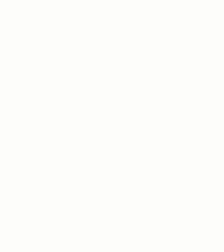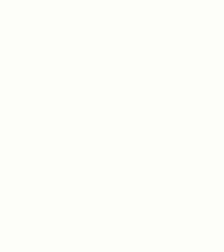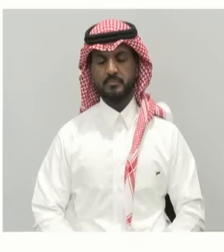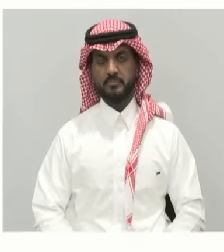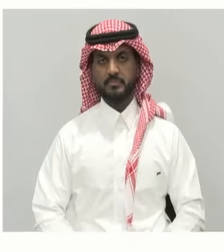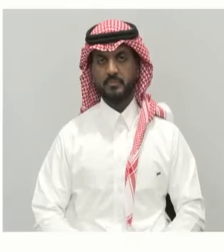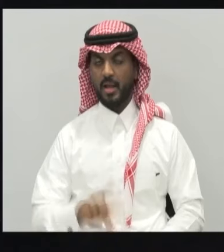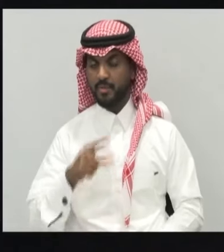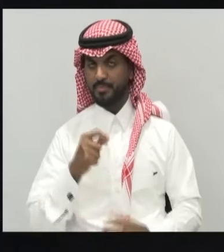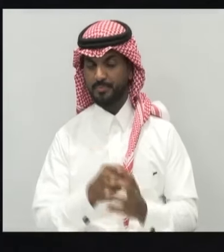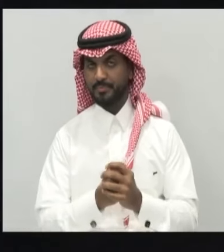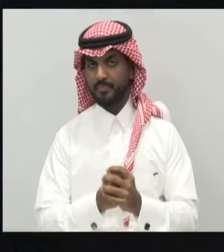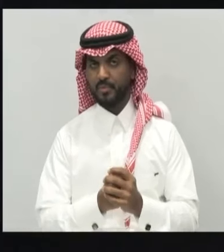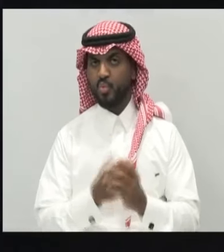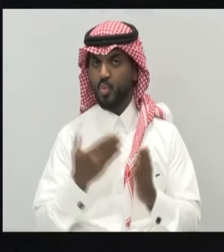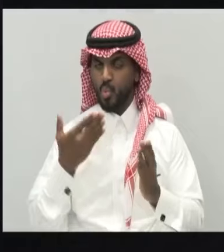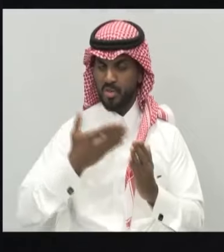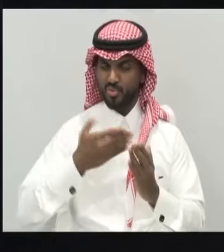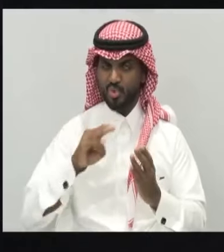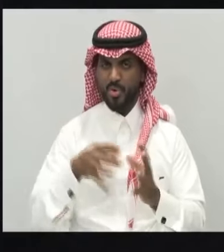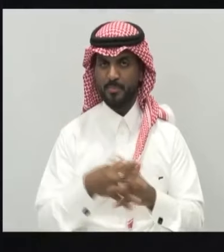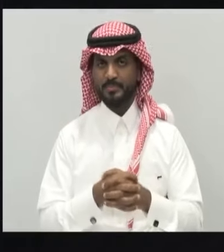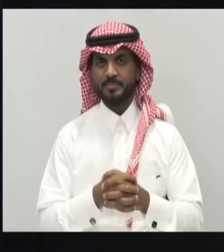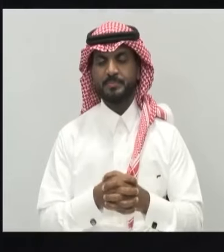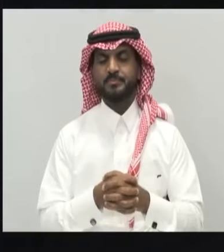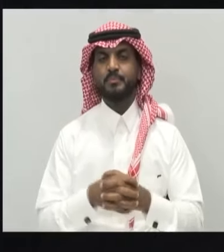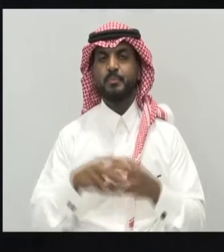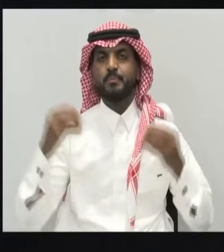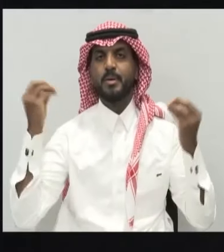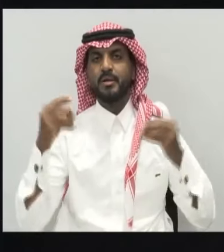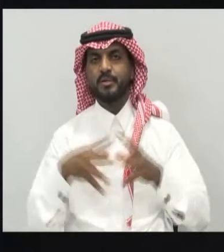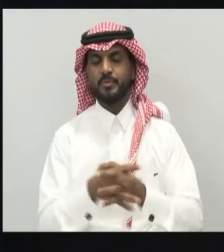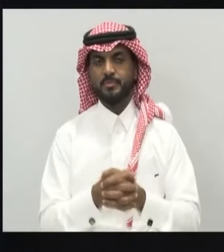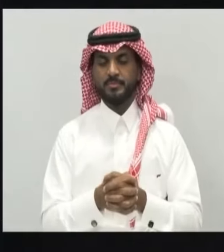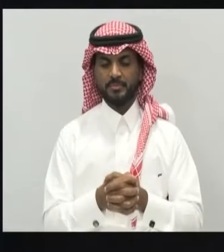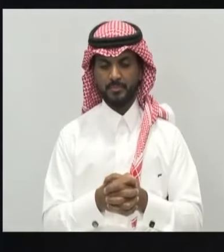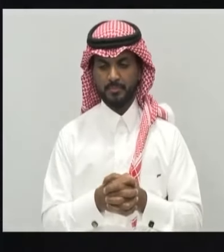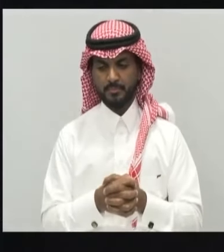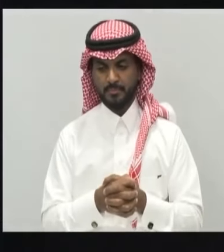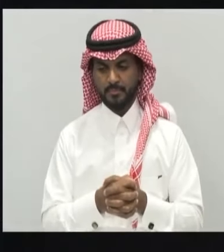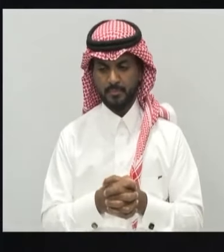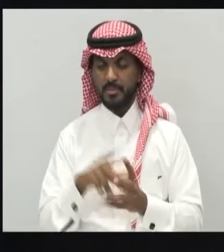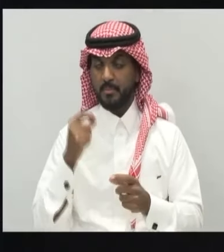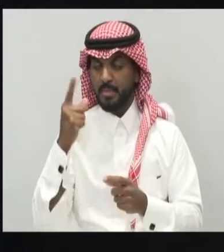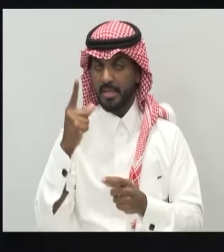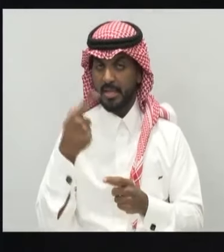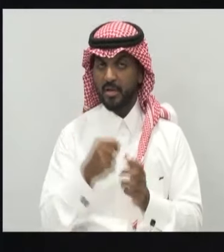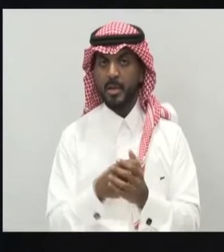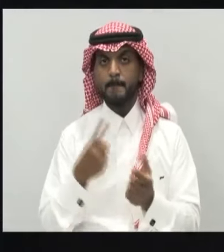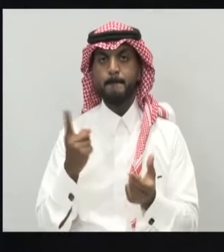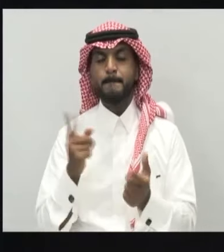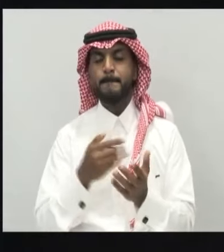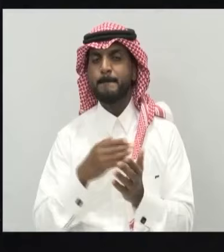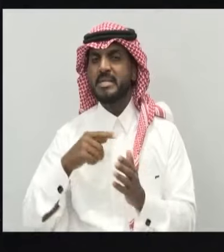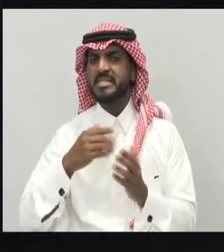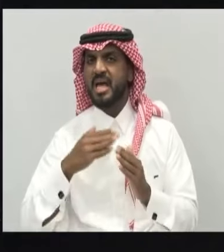ها يا مبدعين وصلتوا للاجابه بارك الله فيكم طيب يا ابطال مثل ما قلنا لكم المسافه بين المدن هل